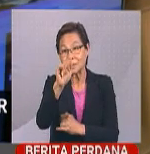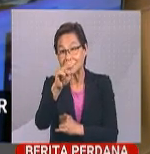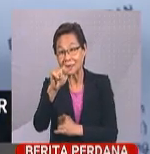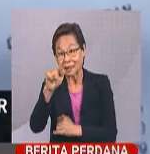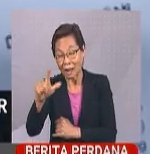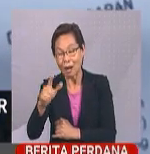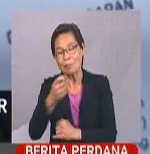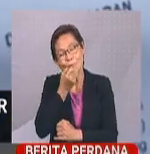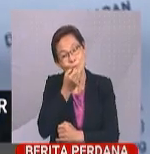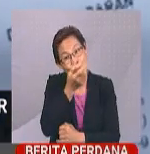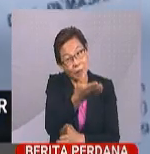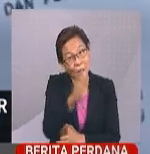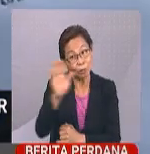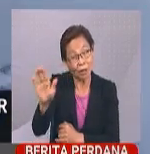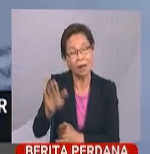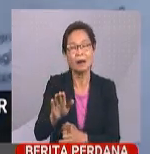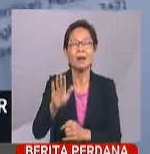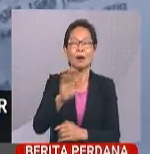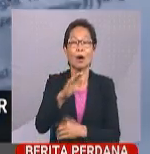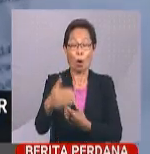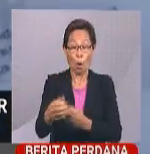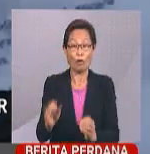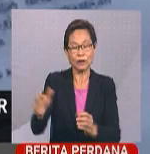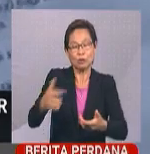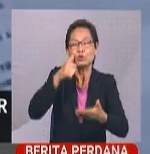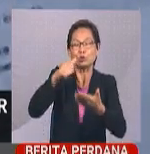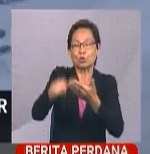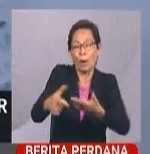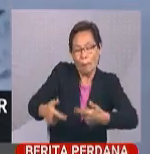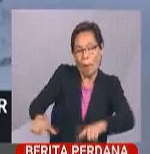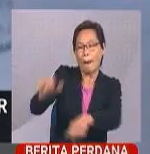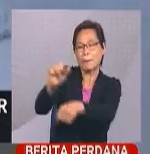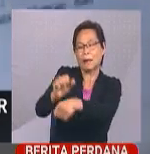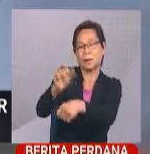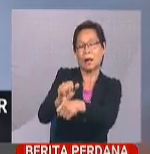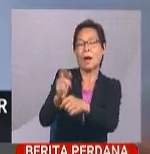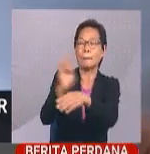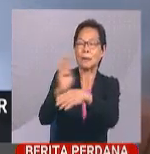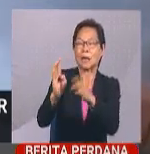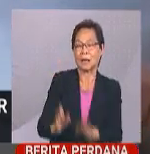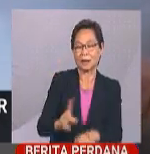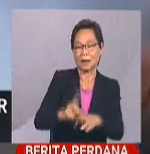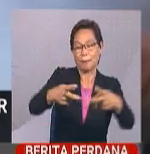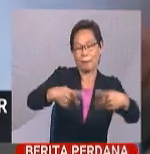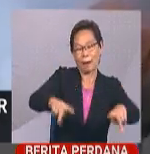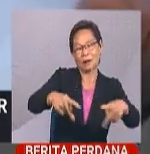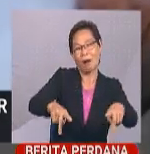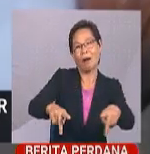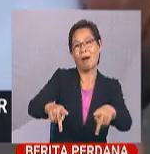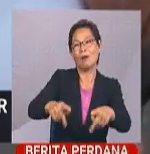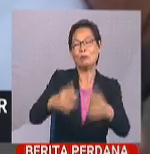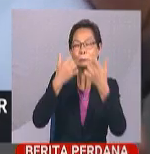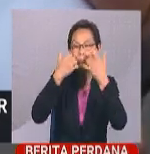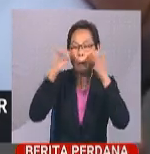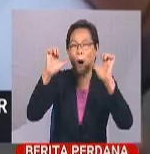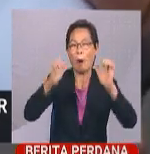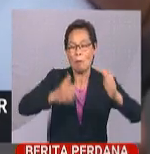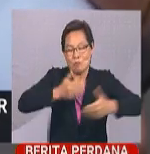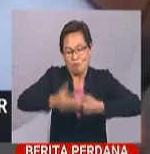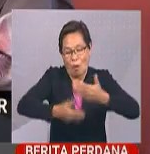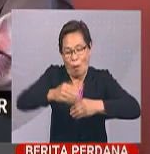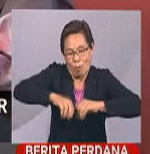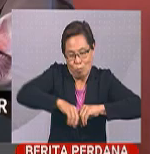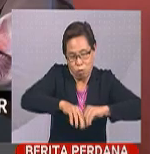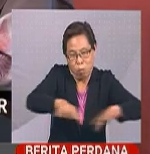Seman memaklumkan pihak kementerian memberi surat kebenaran bekerja kepada peniaga di pasar bagi mempercekap proses